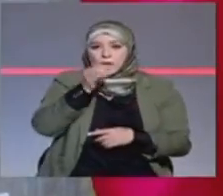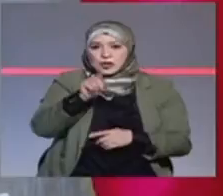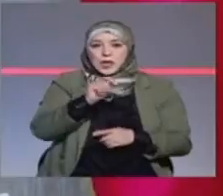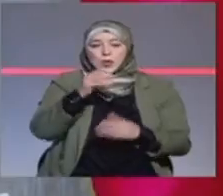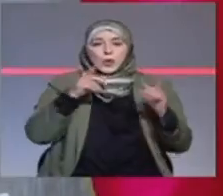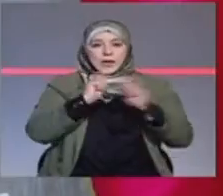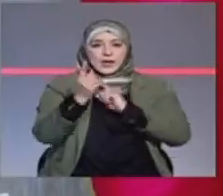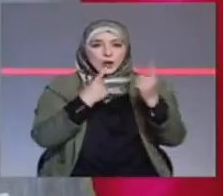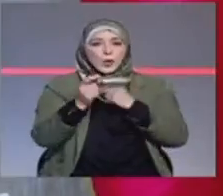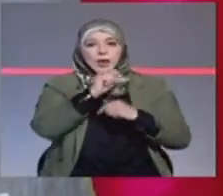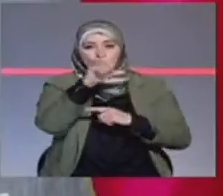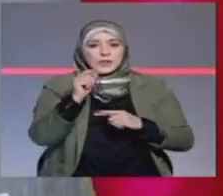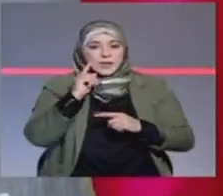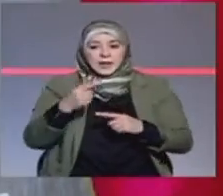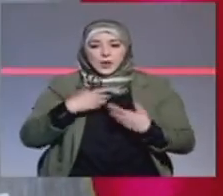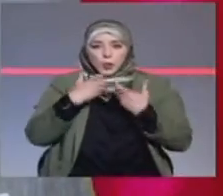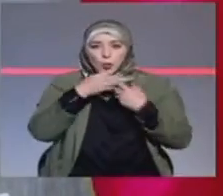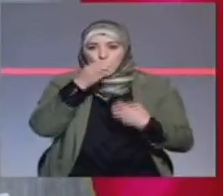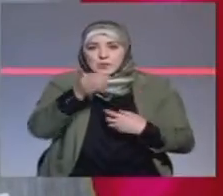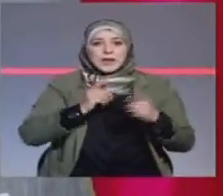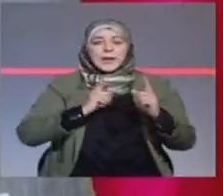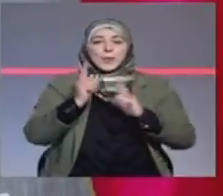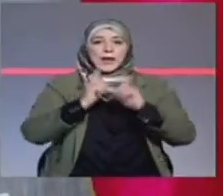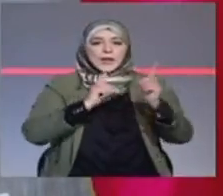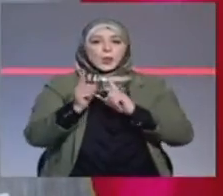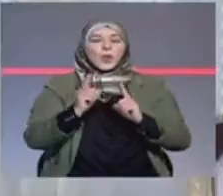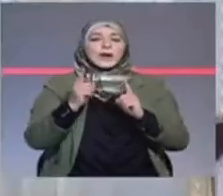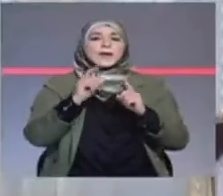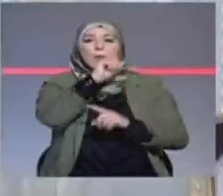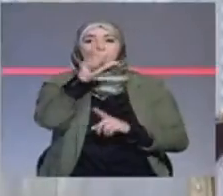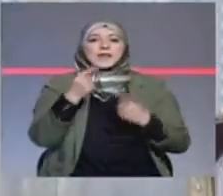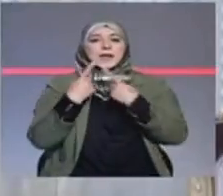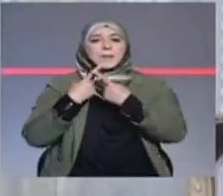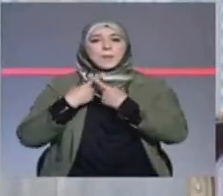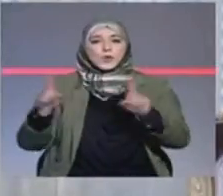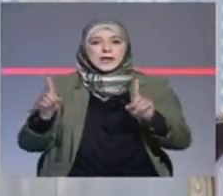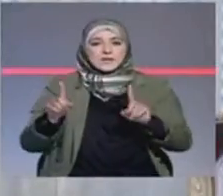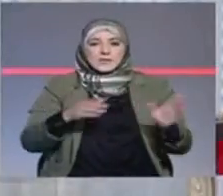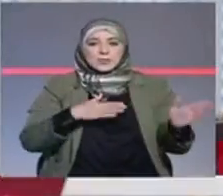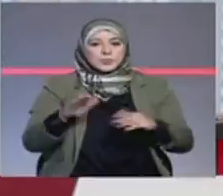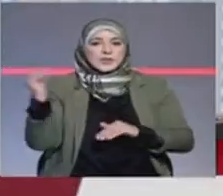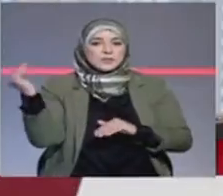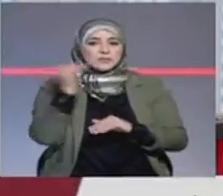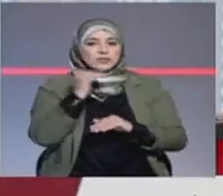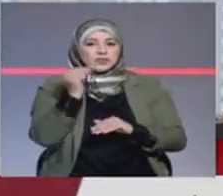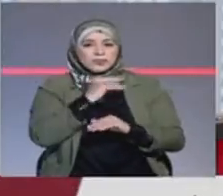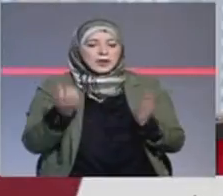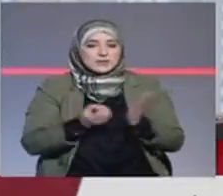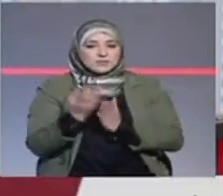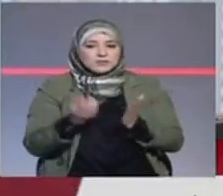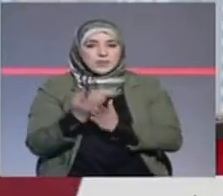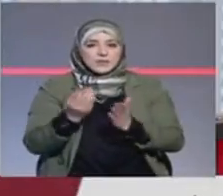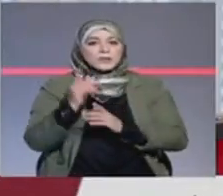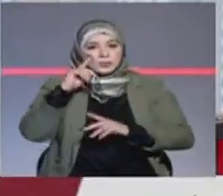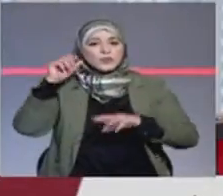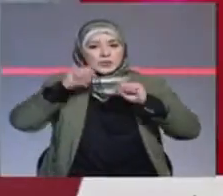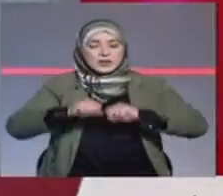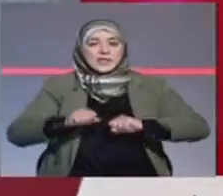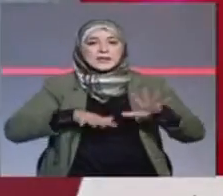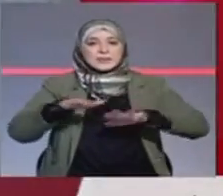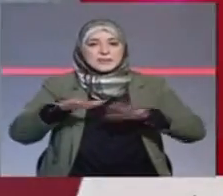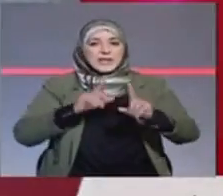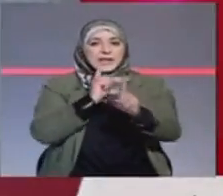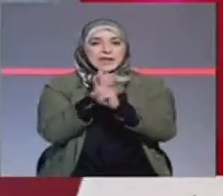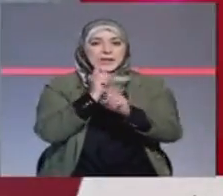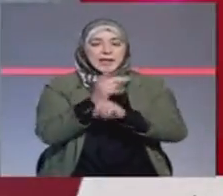قلت نعملوا حوار وطني بشكل مختلف. لتتسارع الأحداث معلنة عن إمكانية إجراء لقاء